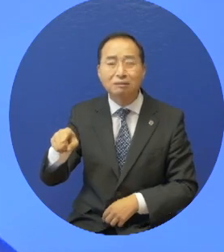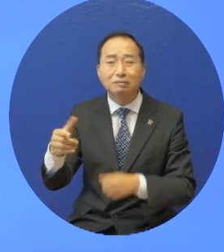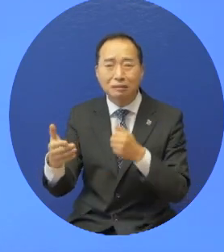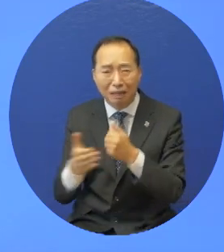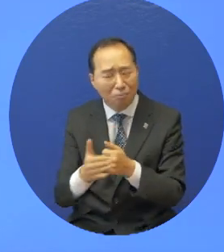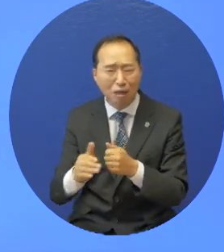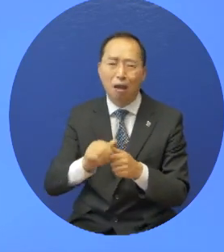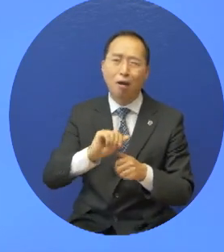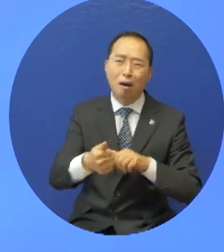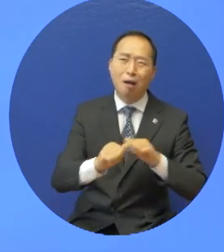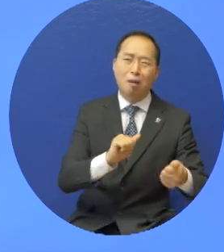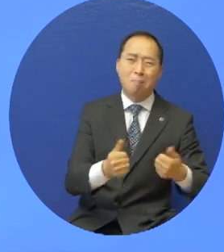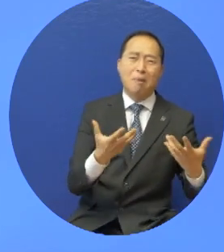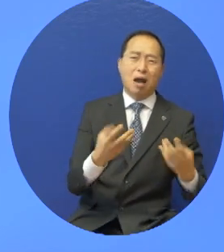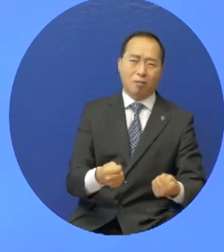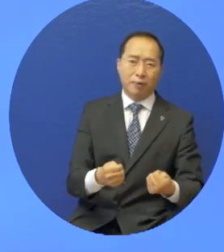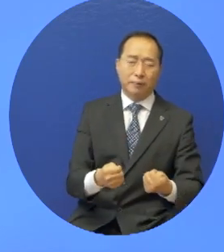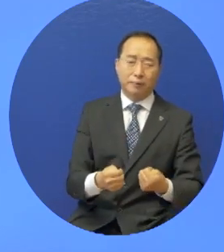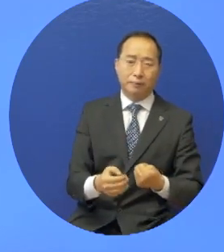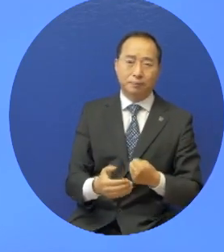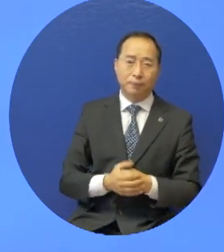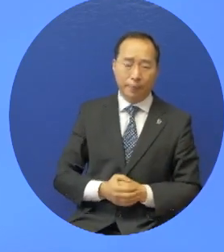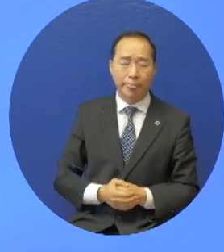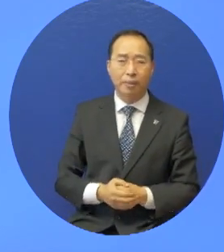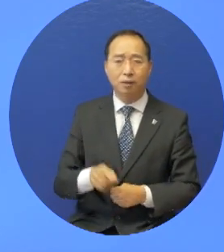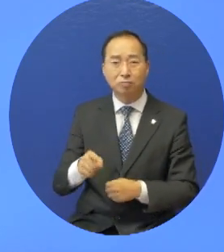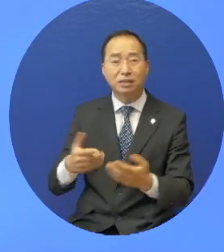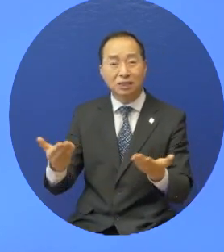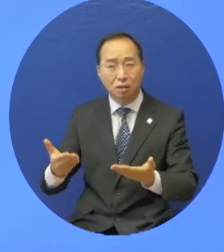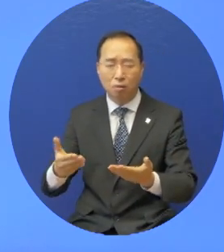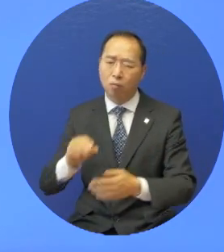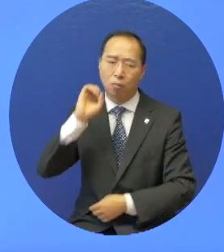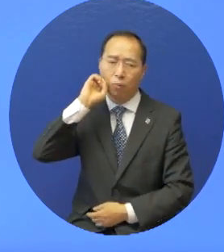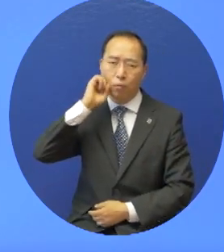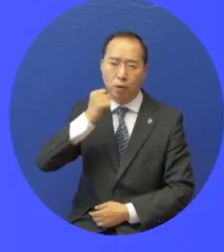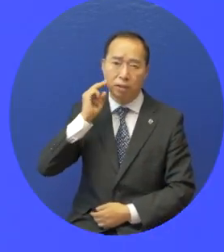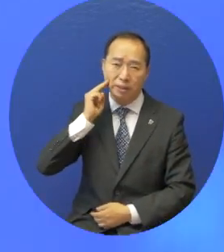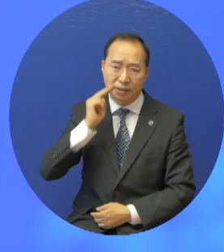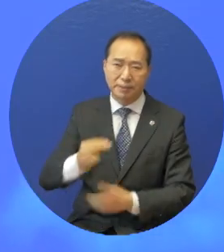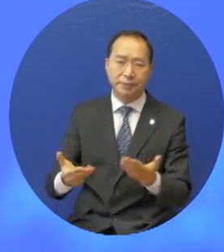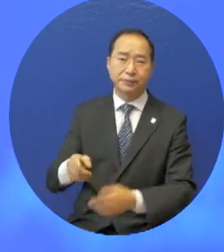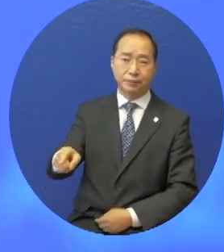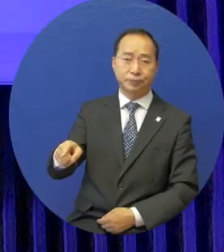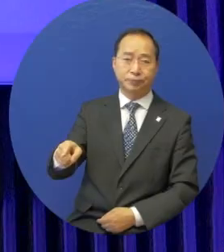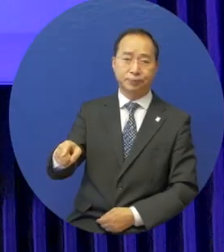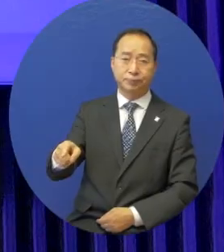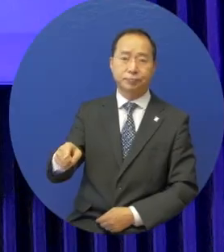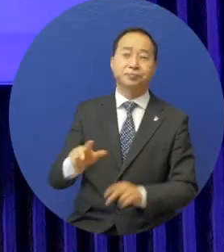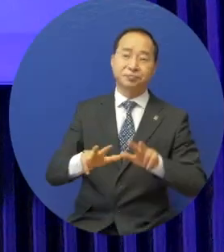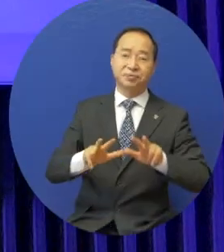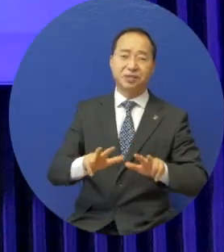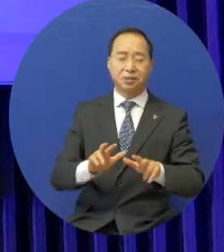일도 허다했습니다. 그렇기 때문에 이 직업은 우리가 생각하는 것보다 훨씬 힘들었습니다.